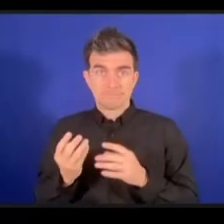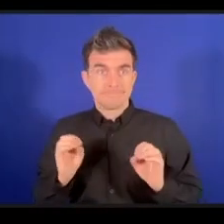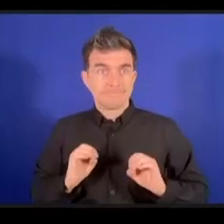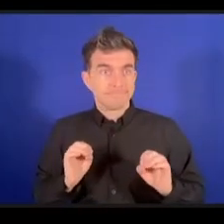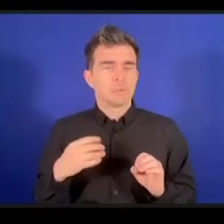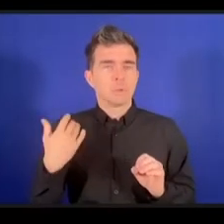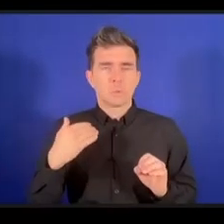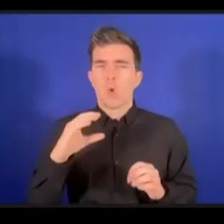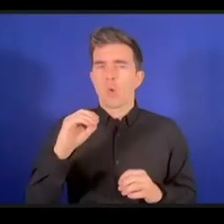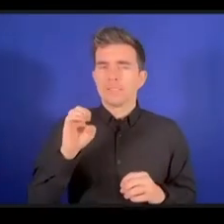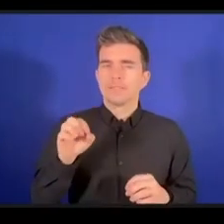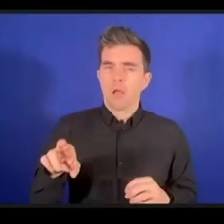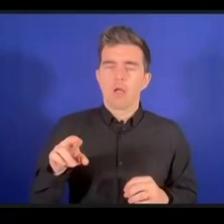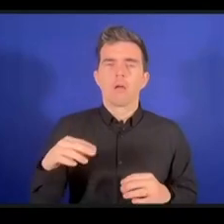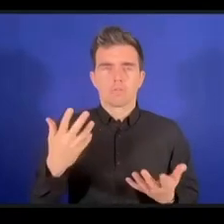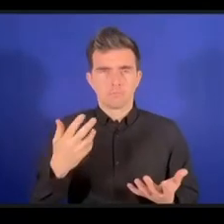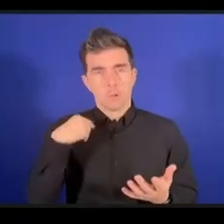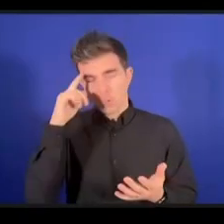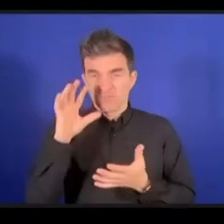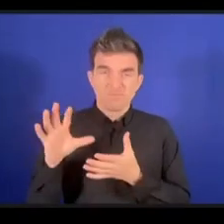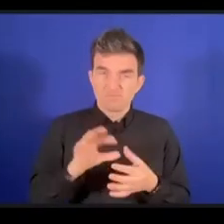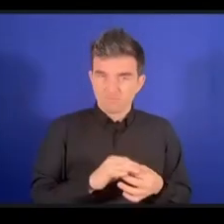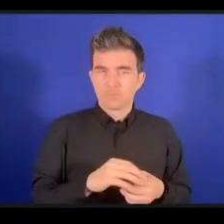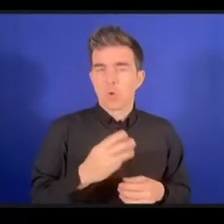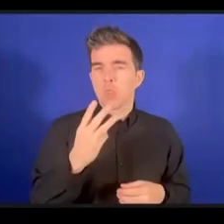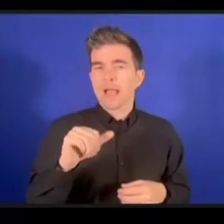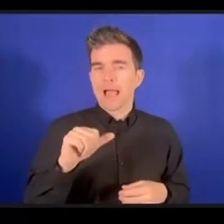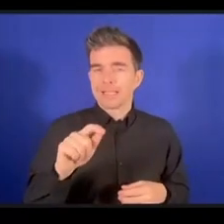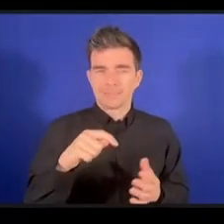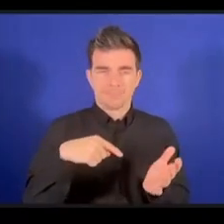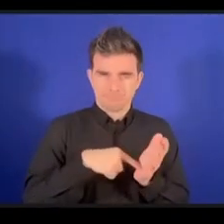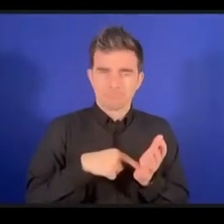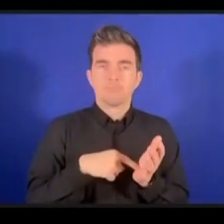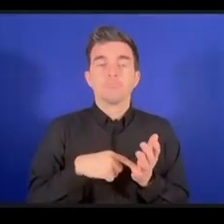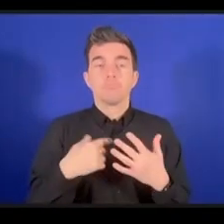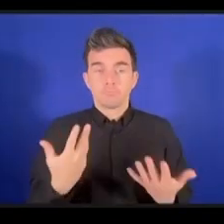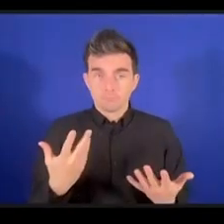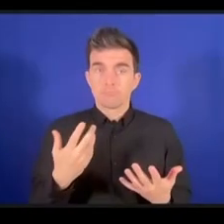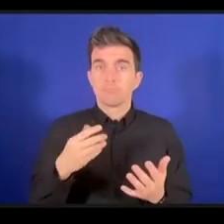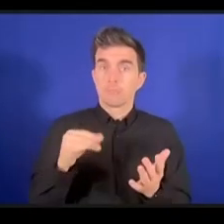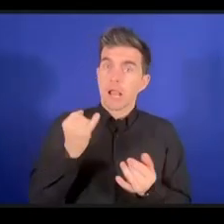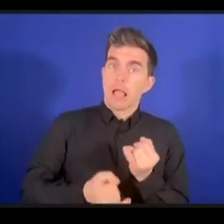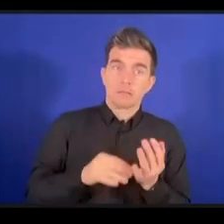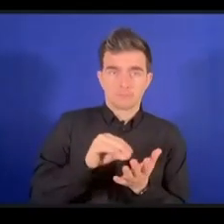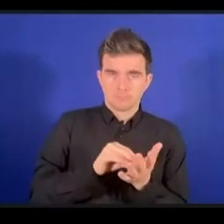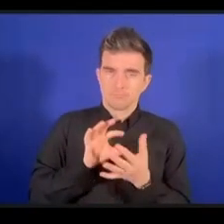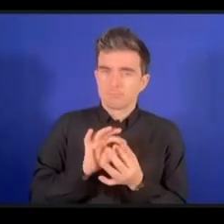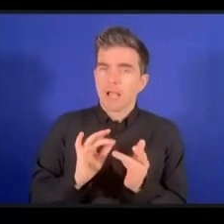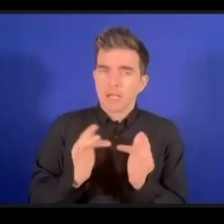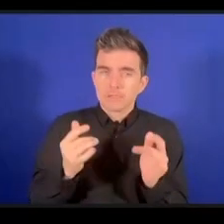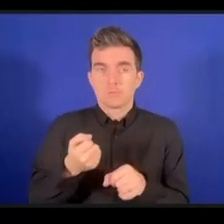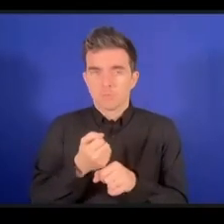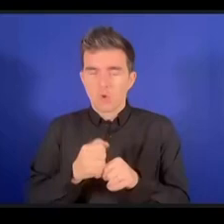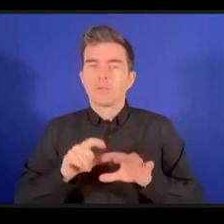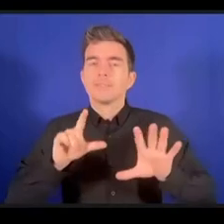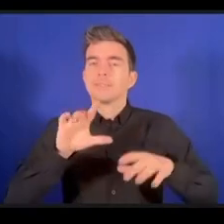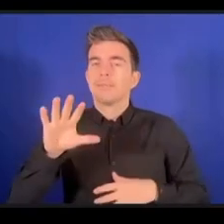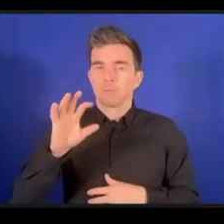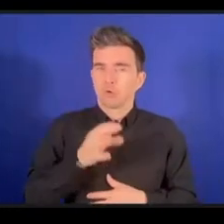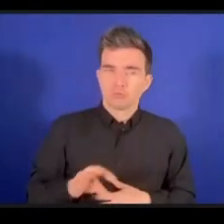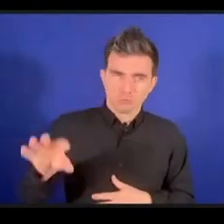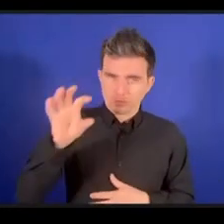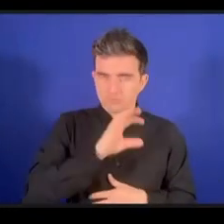涵盖在其中。在互联网和就业的动态联盟当中，我们看到互联网能够发挥很重要的作用来创造就业机